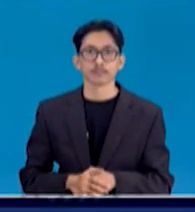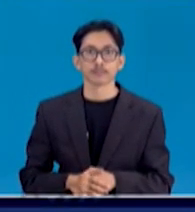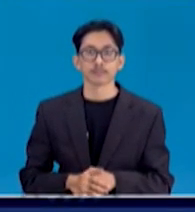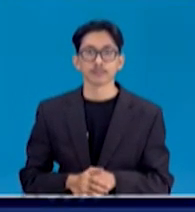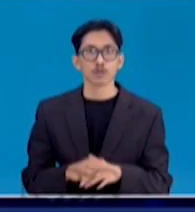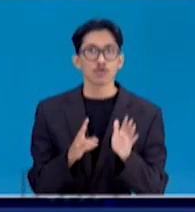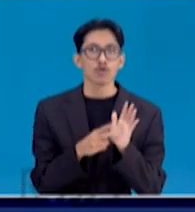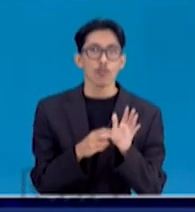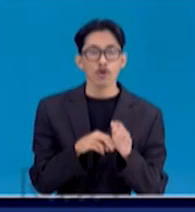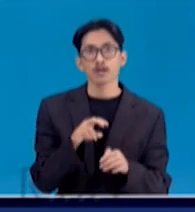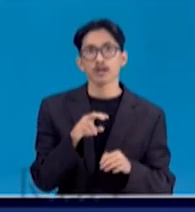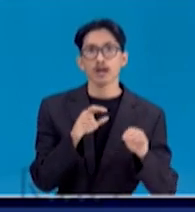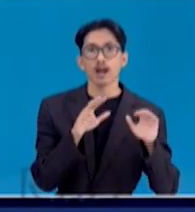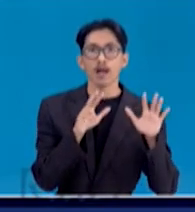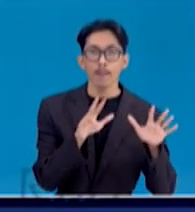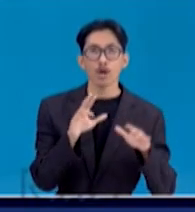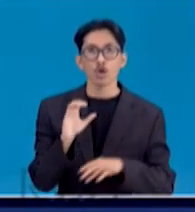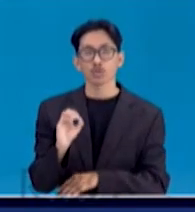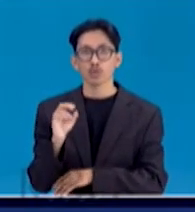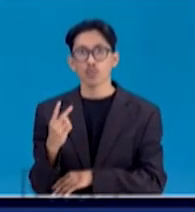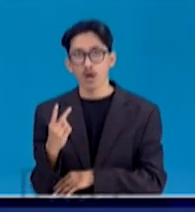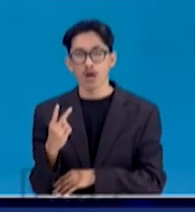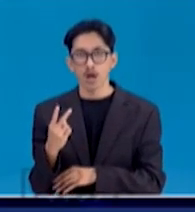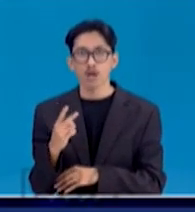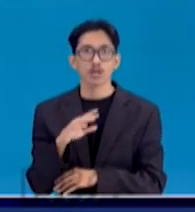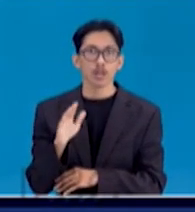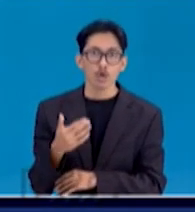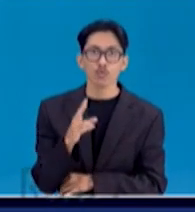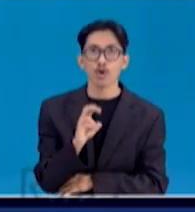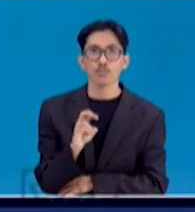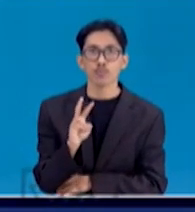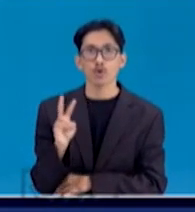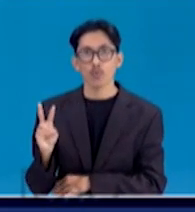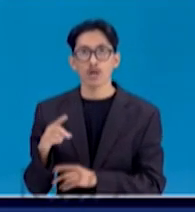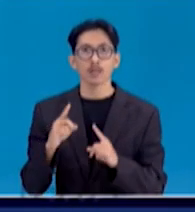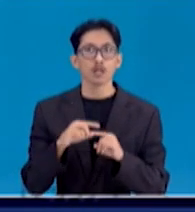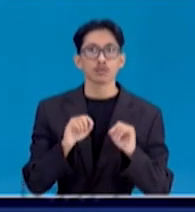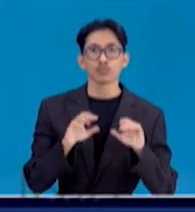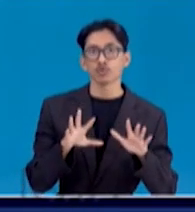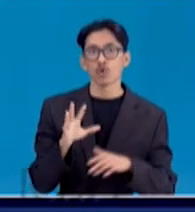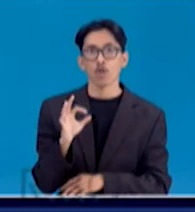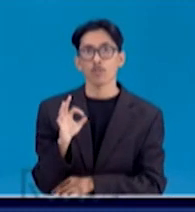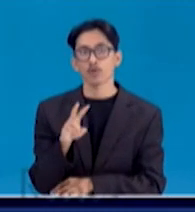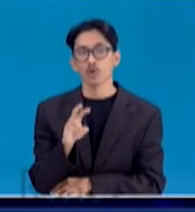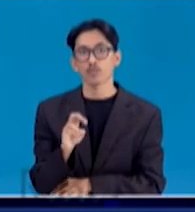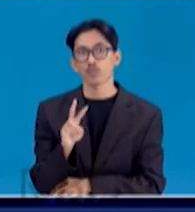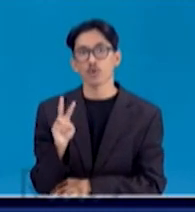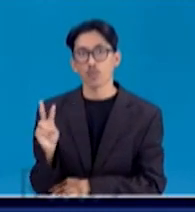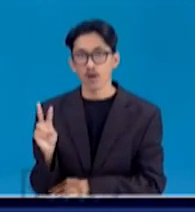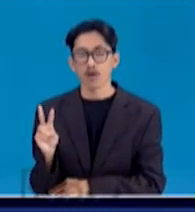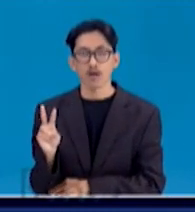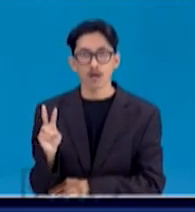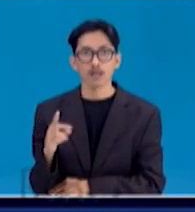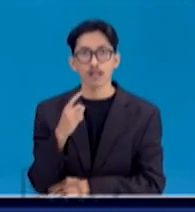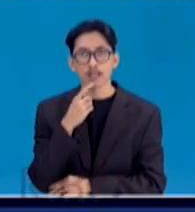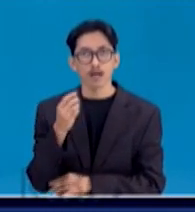nomor 802 Pitsus 2022 PN Jakarta Selatan tanggal 10 Oktober 2022 tentang penunjukan majelis